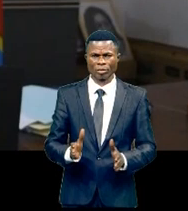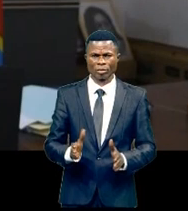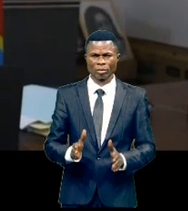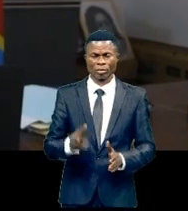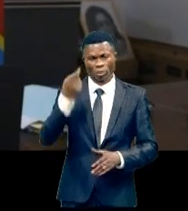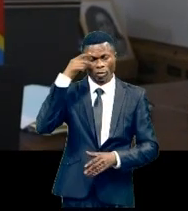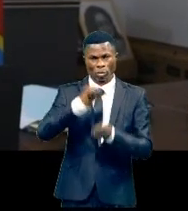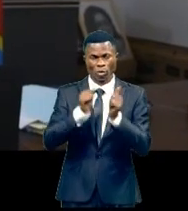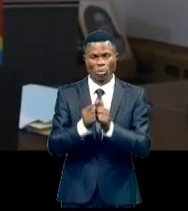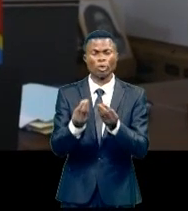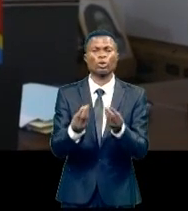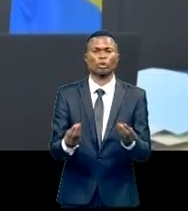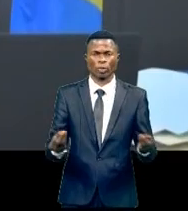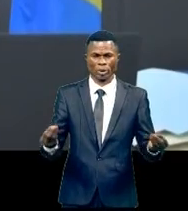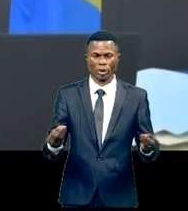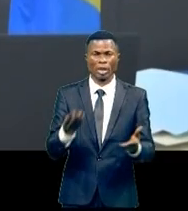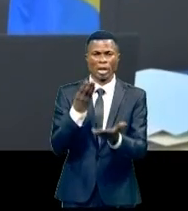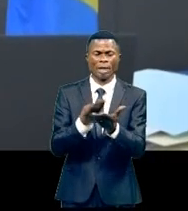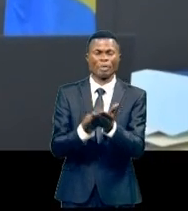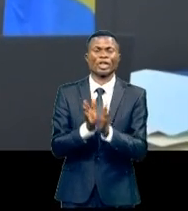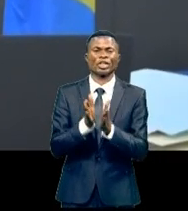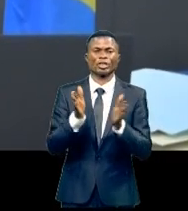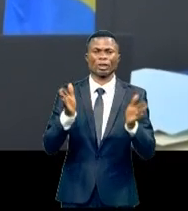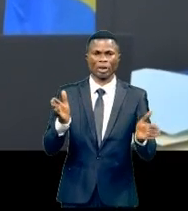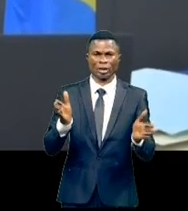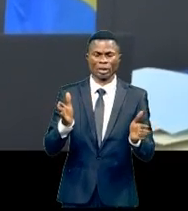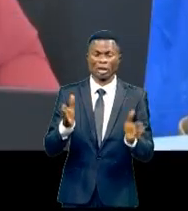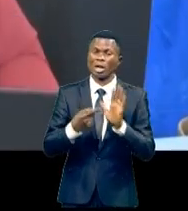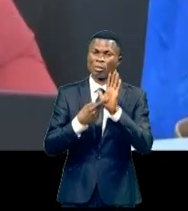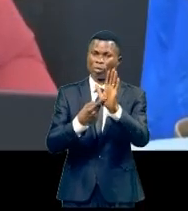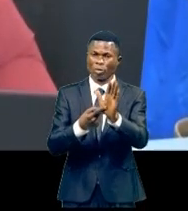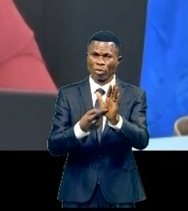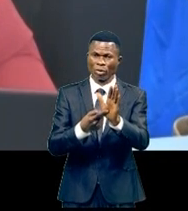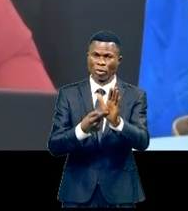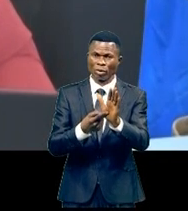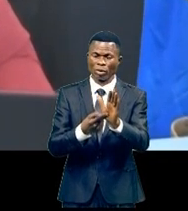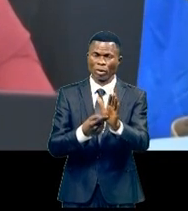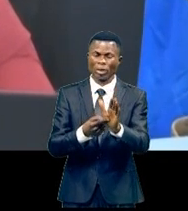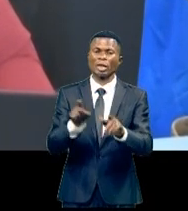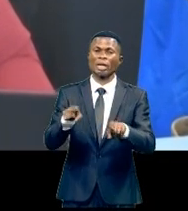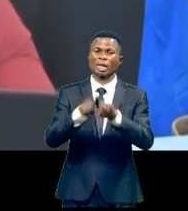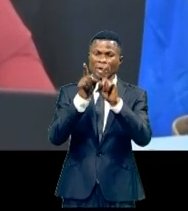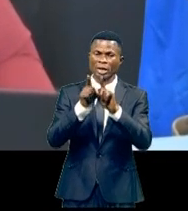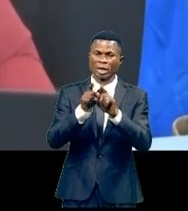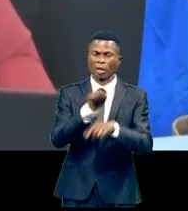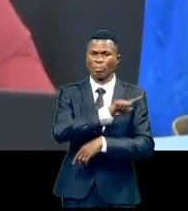En termes de résultats, les budgets généraux accusent un solde déficitaire de